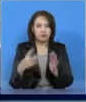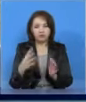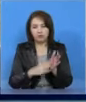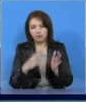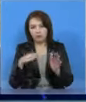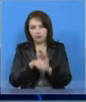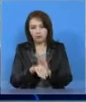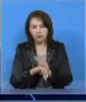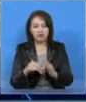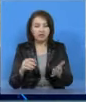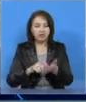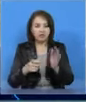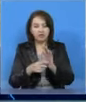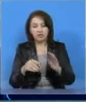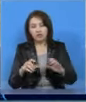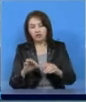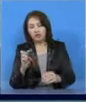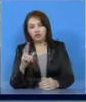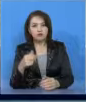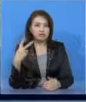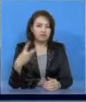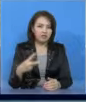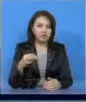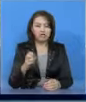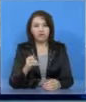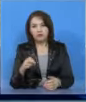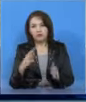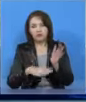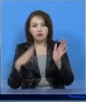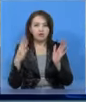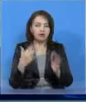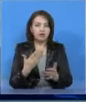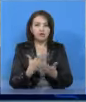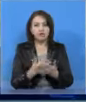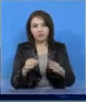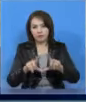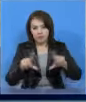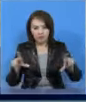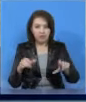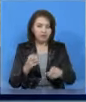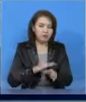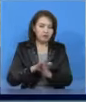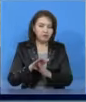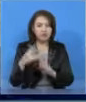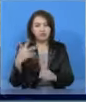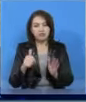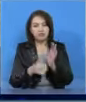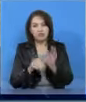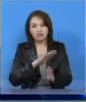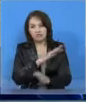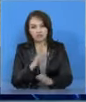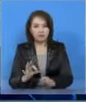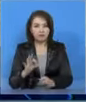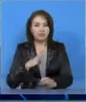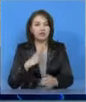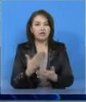2729, оның ішінде инфекциялық кереуеттер 302, реанимациялық 49. Инфекциялық кереуеттердің жүктемесі 36.7%,